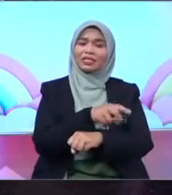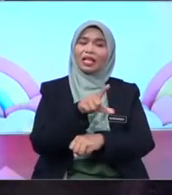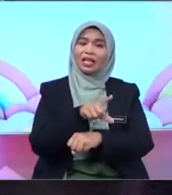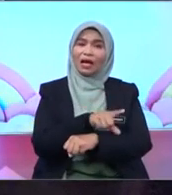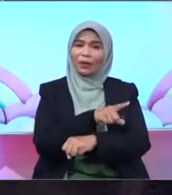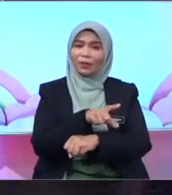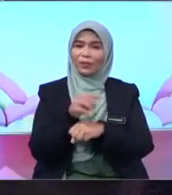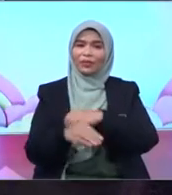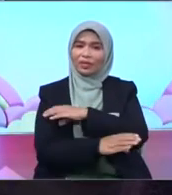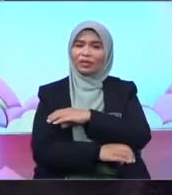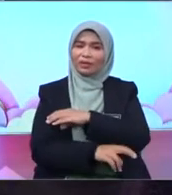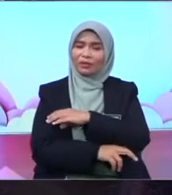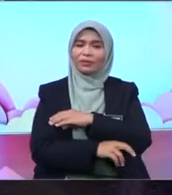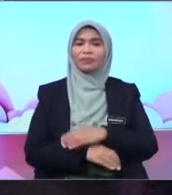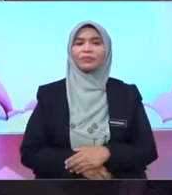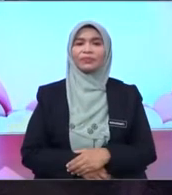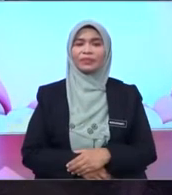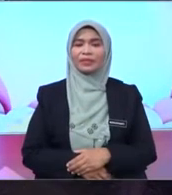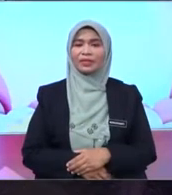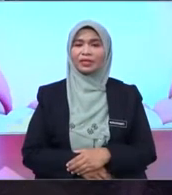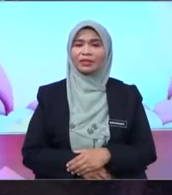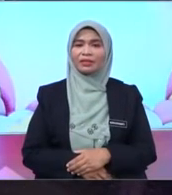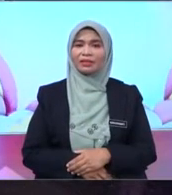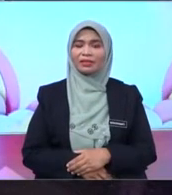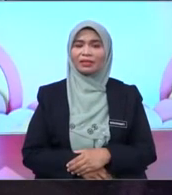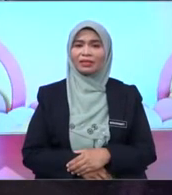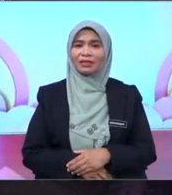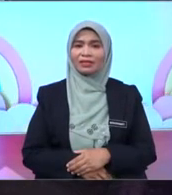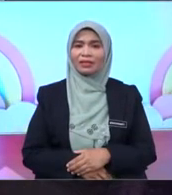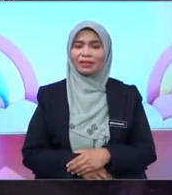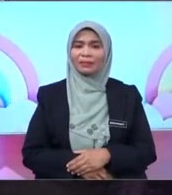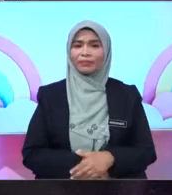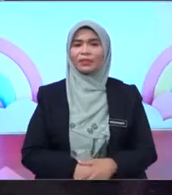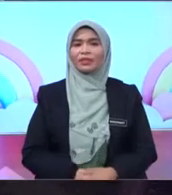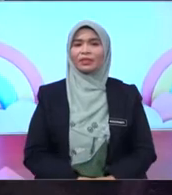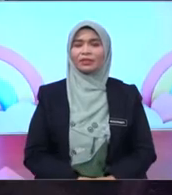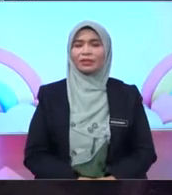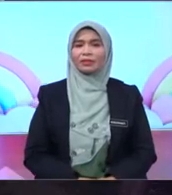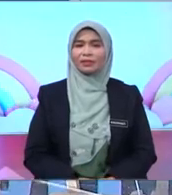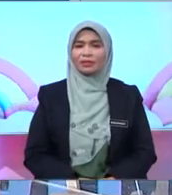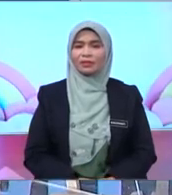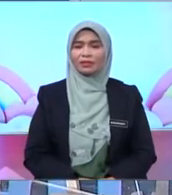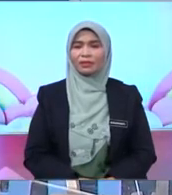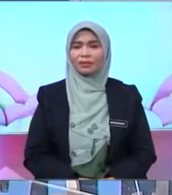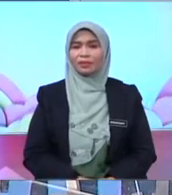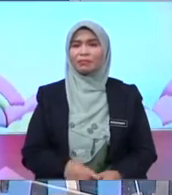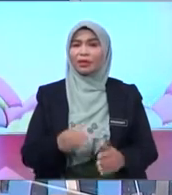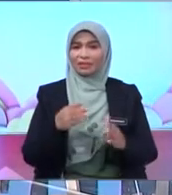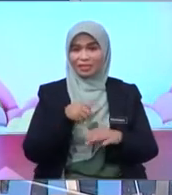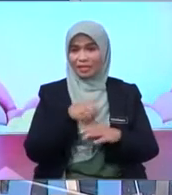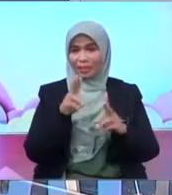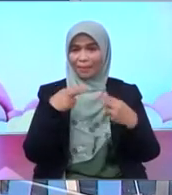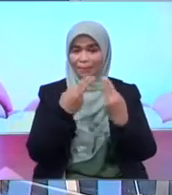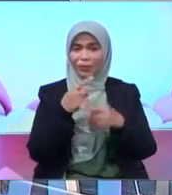sebab hanya kita nyanyi lagu negaraku setiap hari sesuatu di sekolah di sebetulnya dia sama seperti himpunan